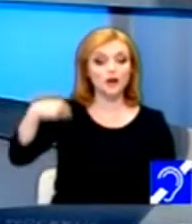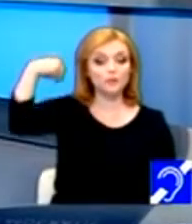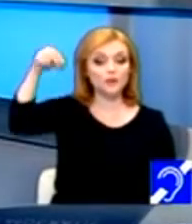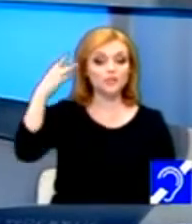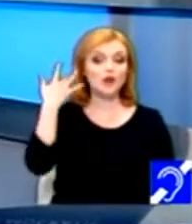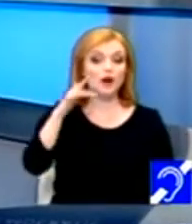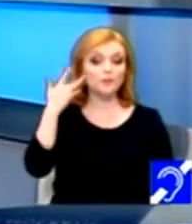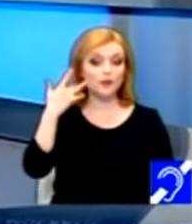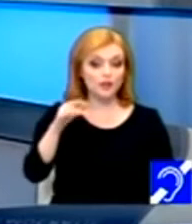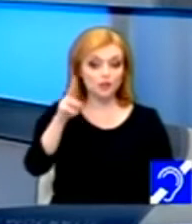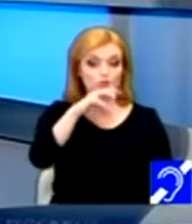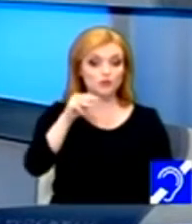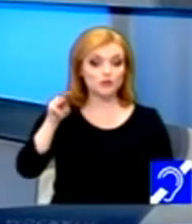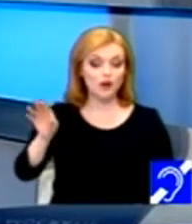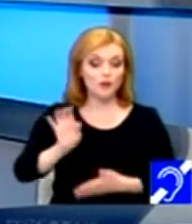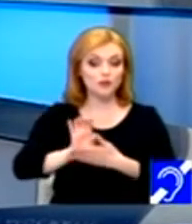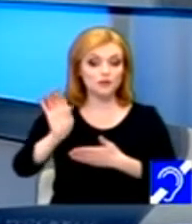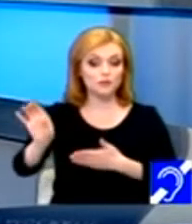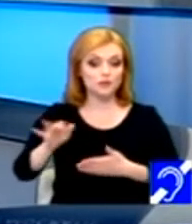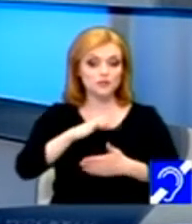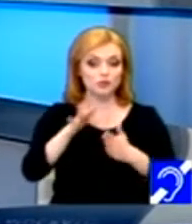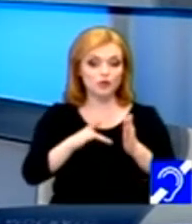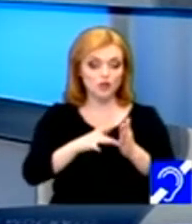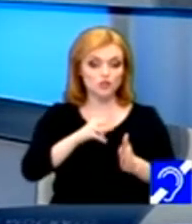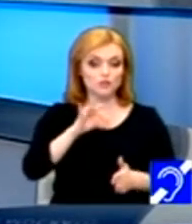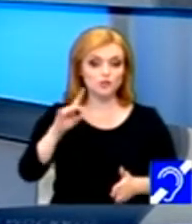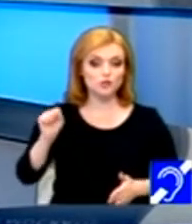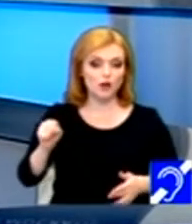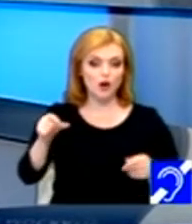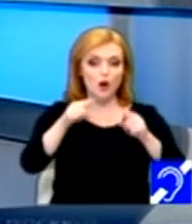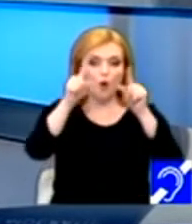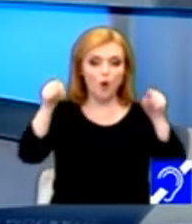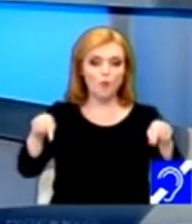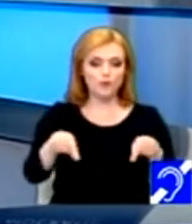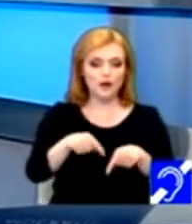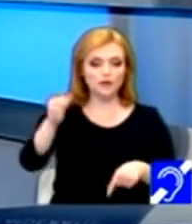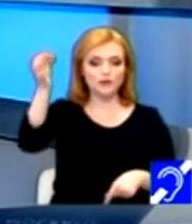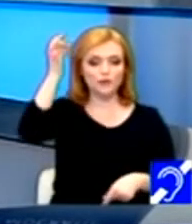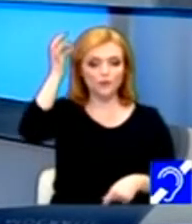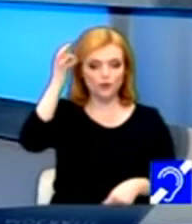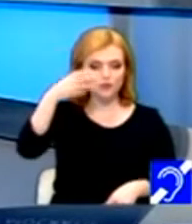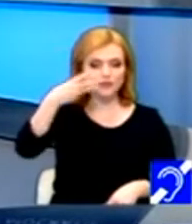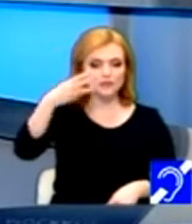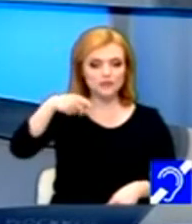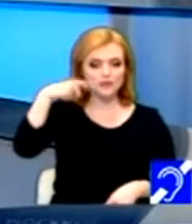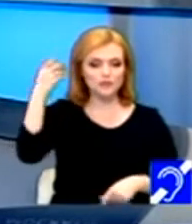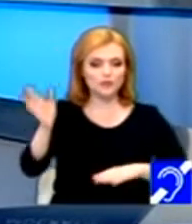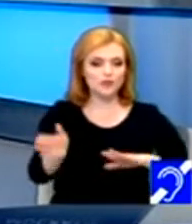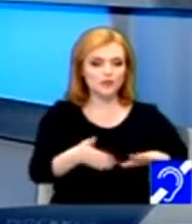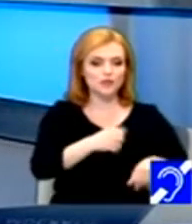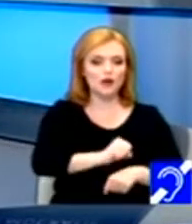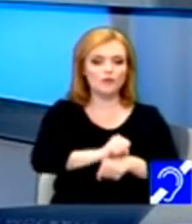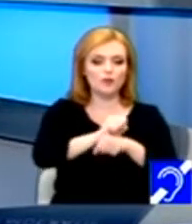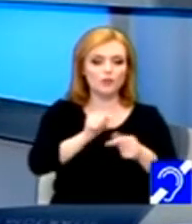Președintele Statelor Unite, Donald Trump, a trimis la Timișoara o placă comemorativă de bronz pentru a marca cei 30 de ani de la Revoluția Anticomunistă